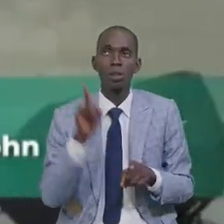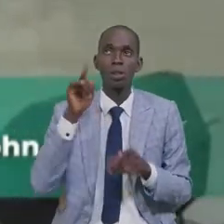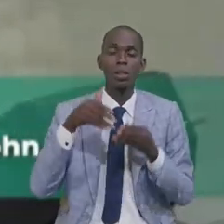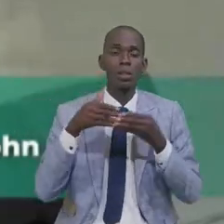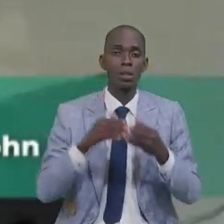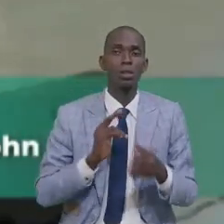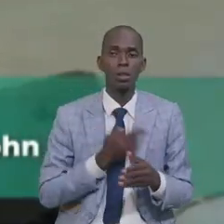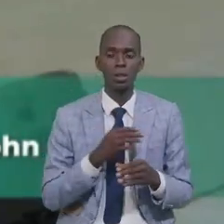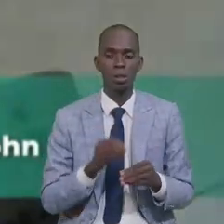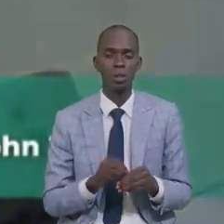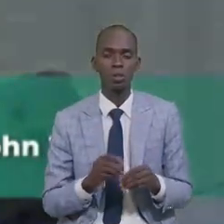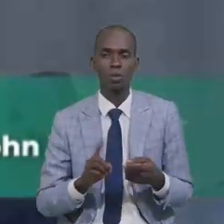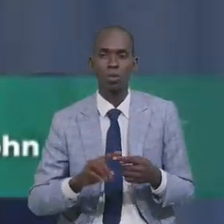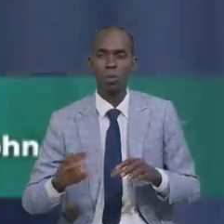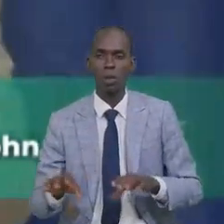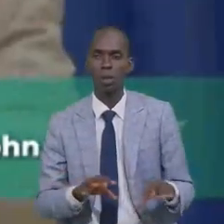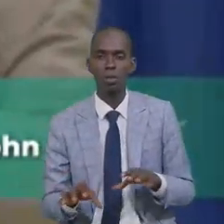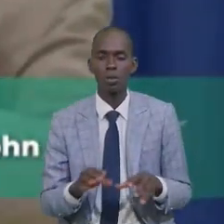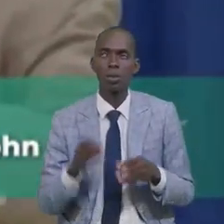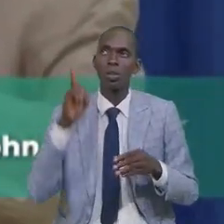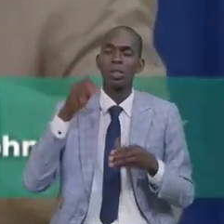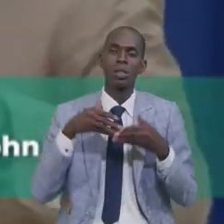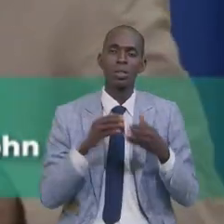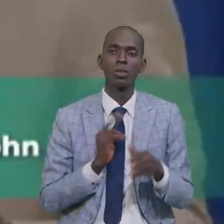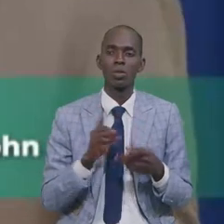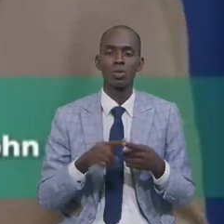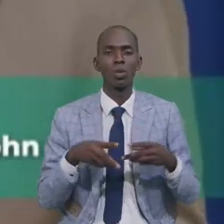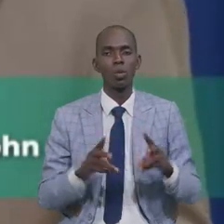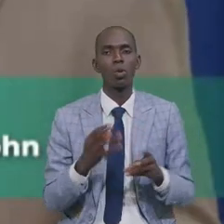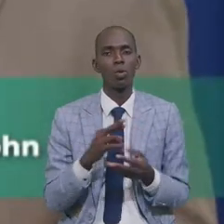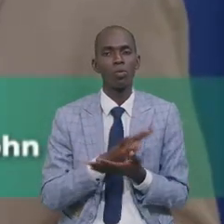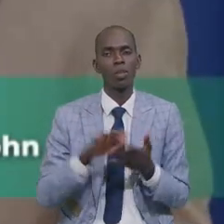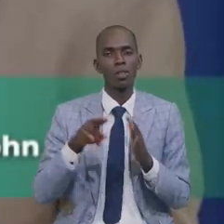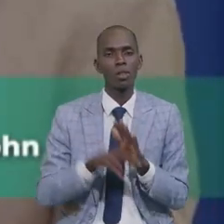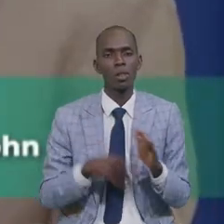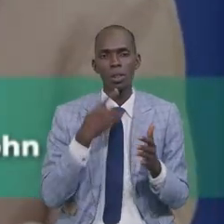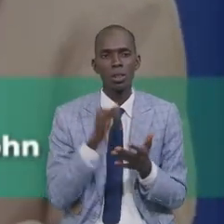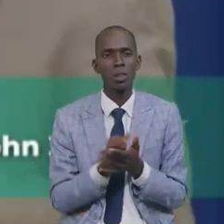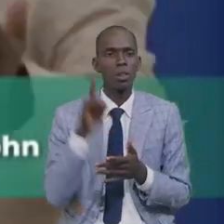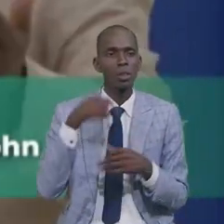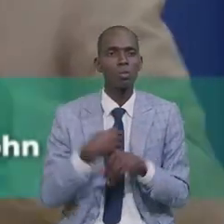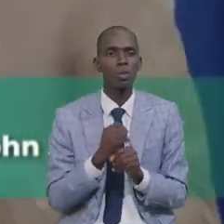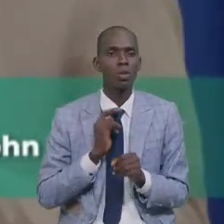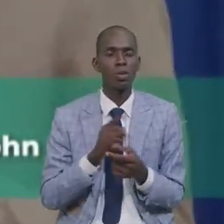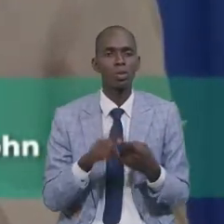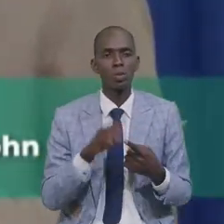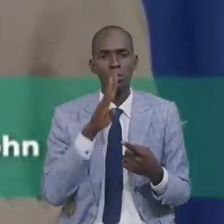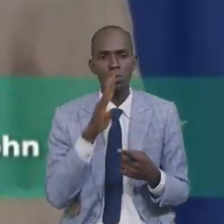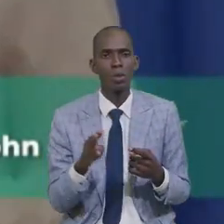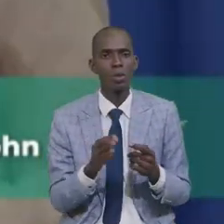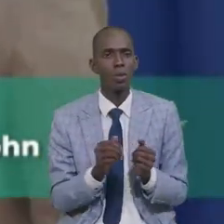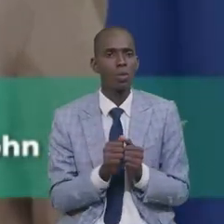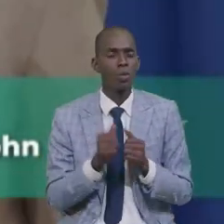Et il nous conduit à l'action. Il nous conduit dans le sentier de la justice. Et nous rend